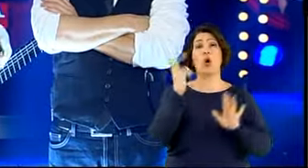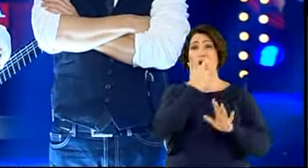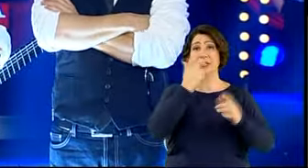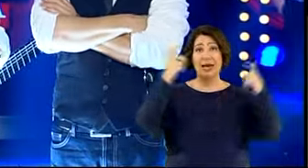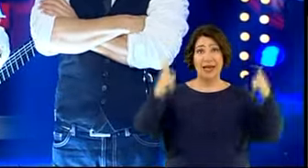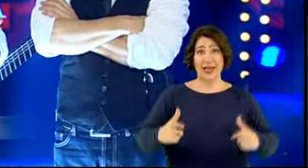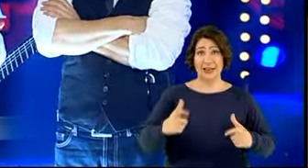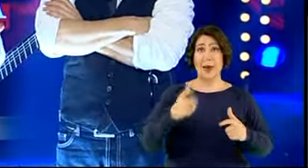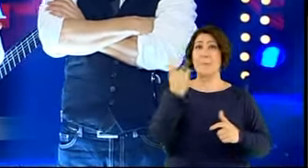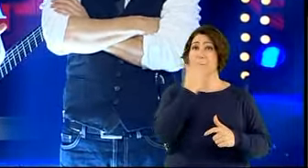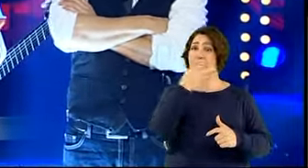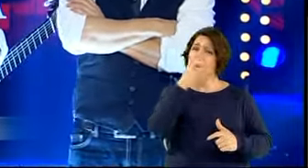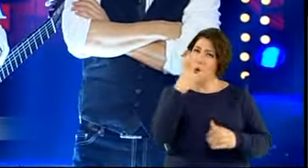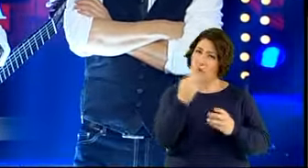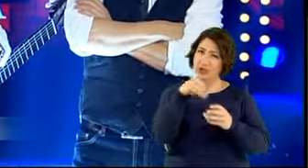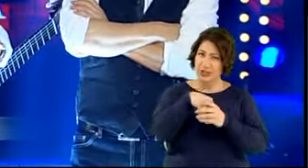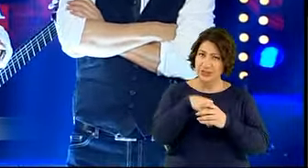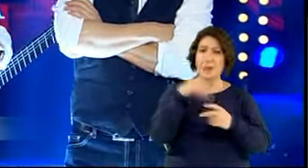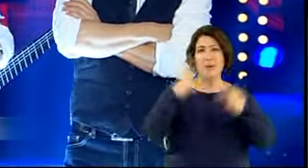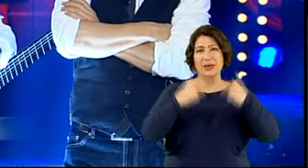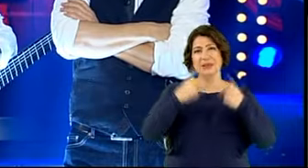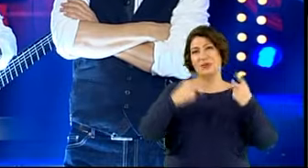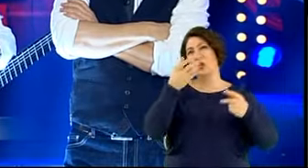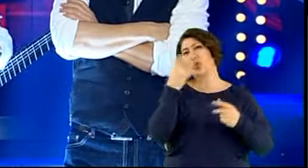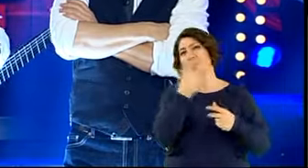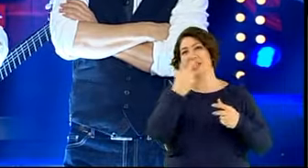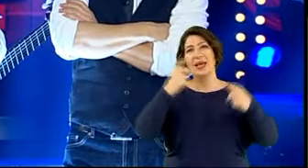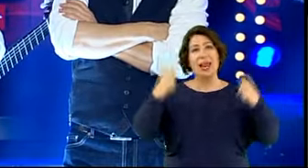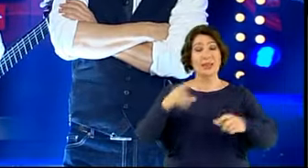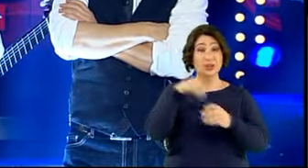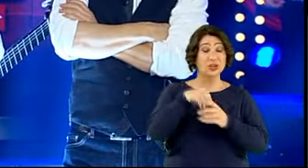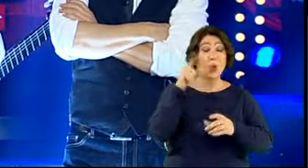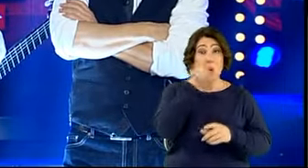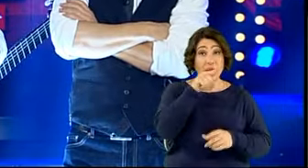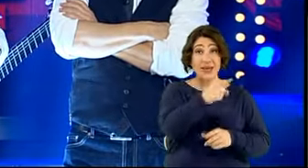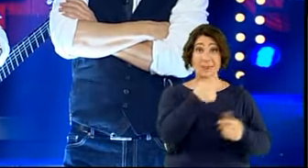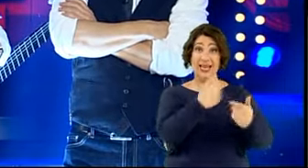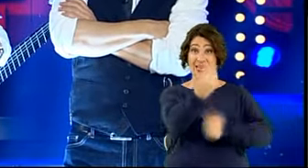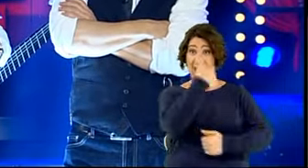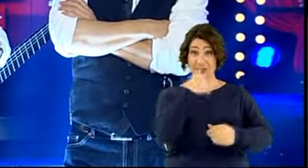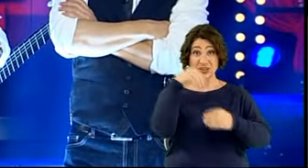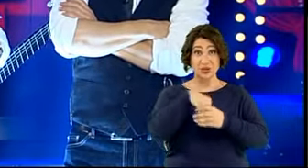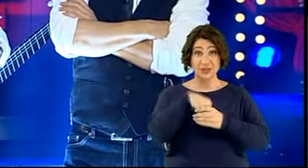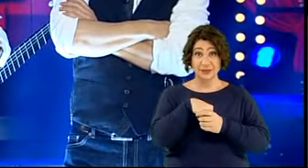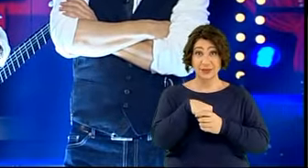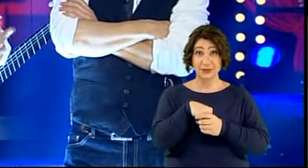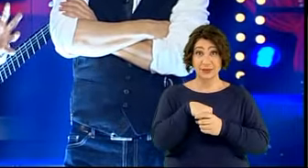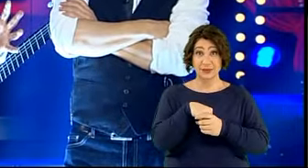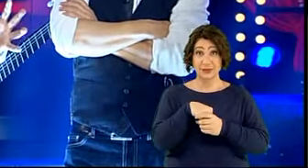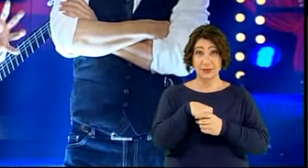yaptığımız barlarda bazen oluyor, bazı konser mekanlarında oluyor. Onların da bizi dinleyebilmesi için